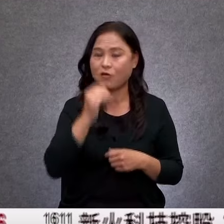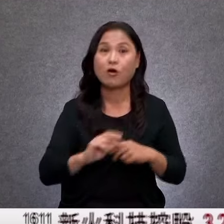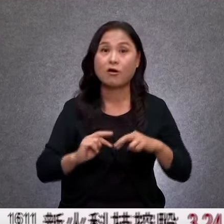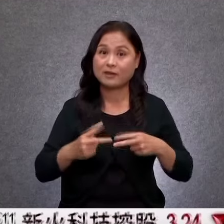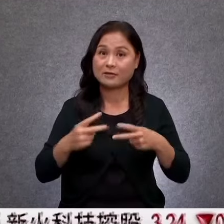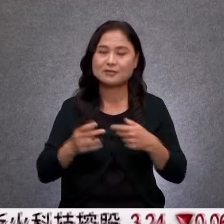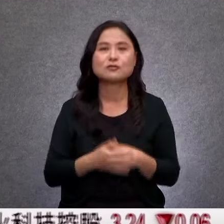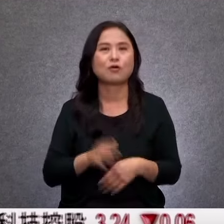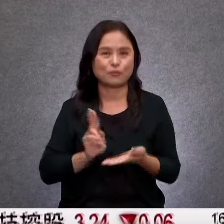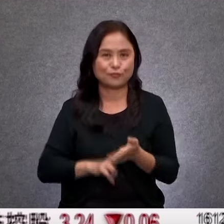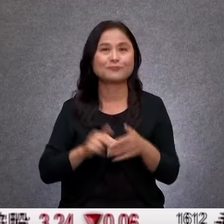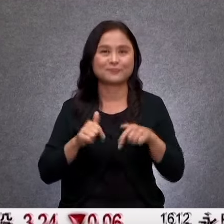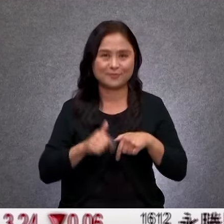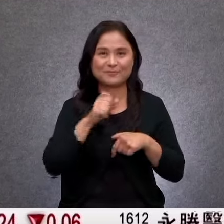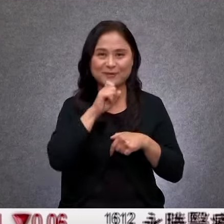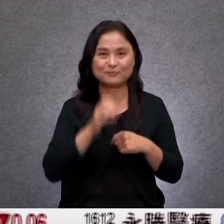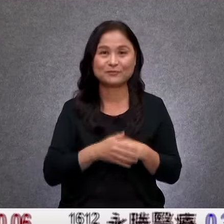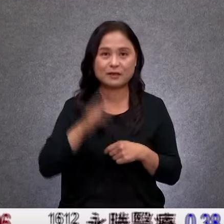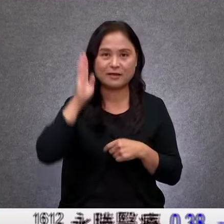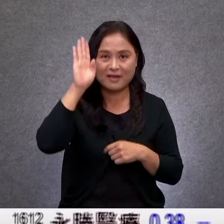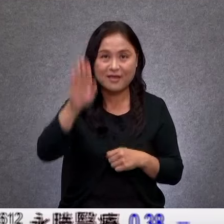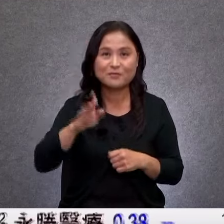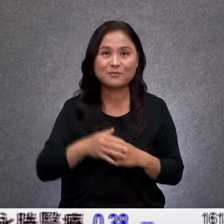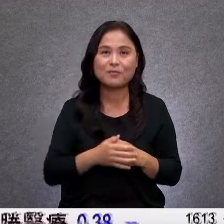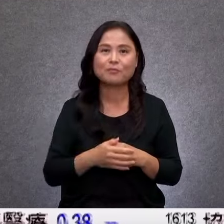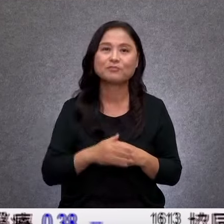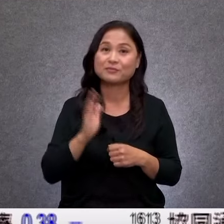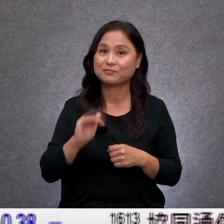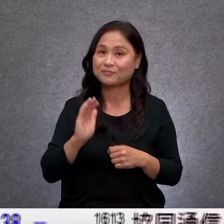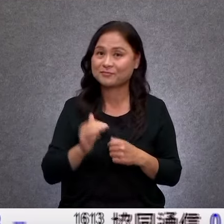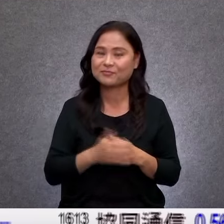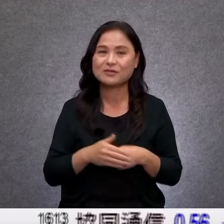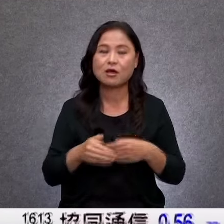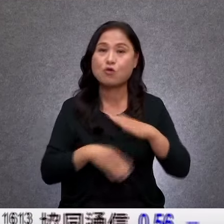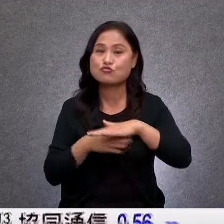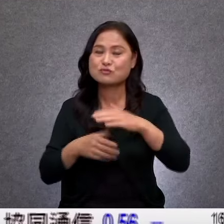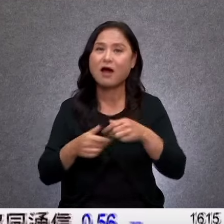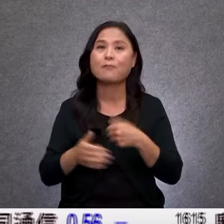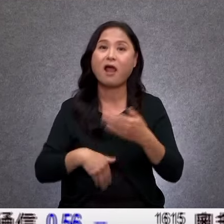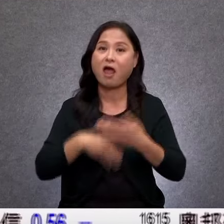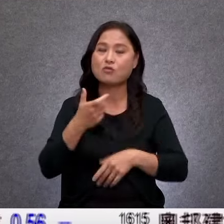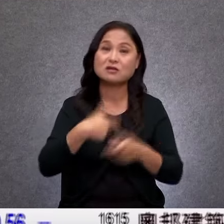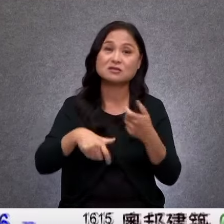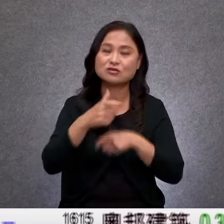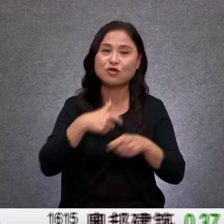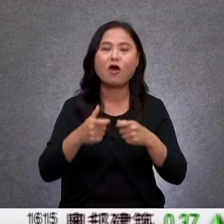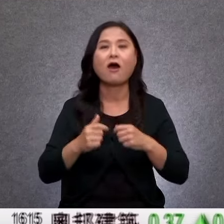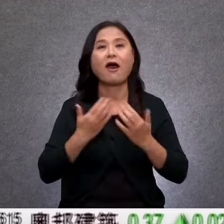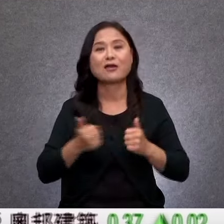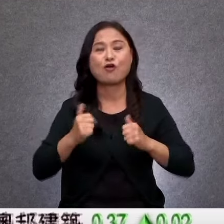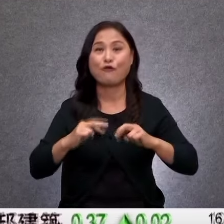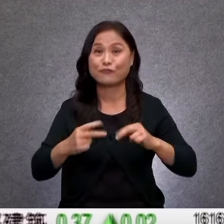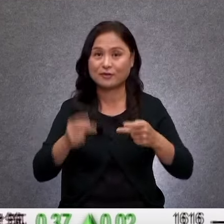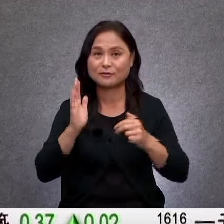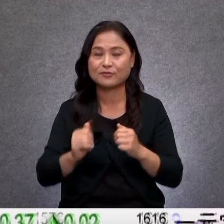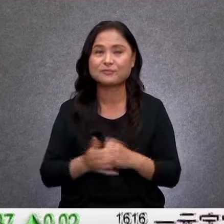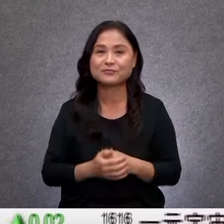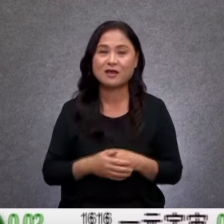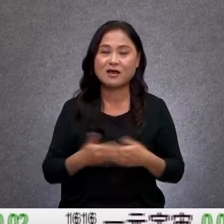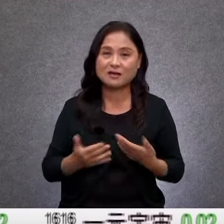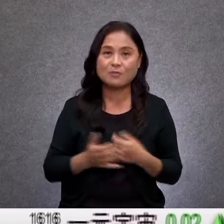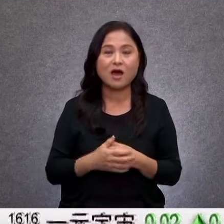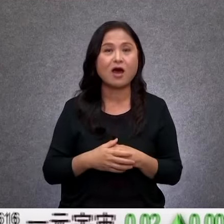要的。我們對香港的發展是有信心，亦都希望呢看見我們的住宅物業市場呢是一